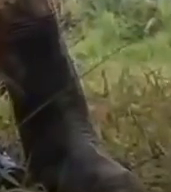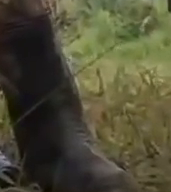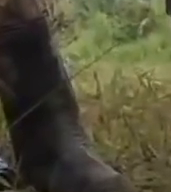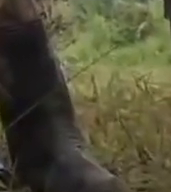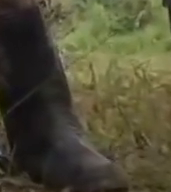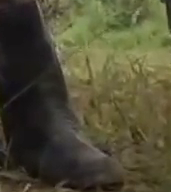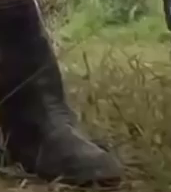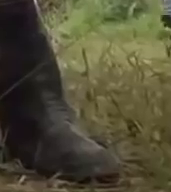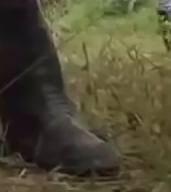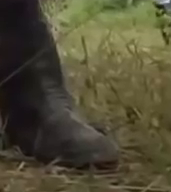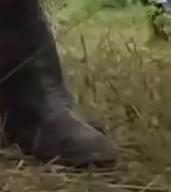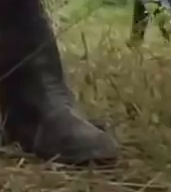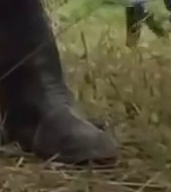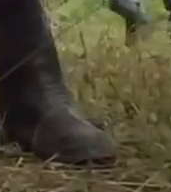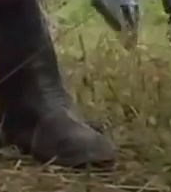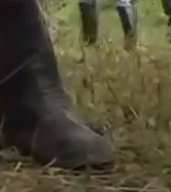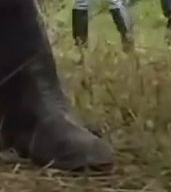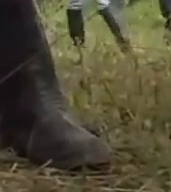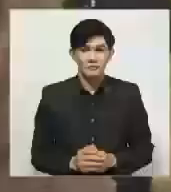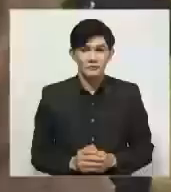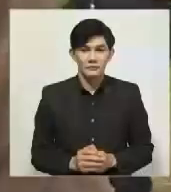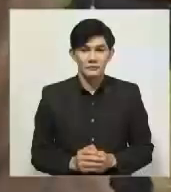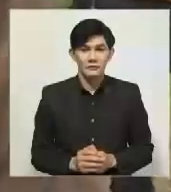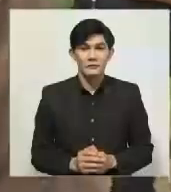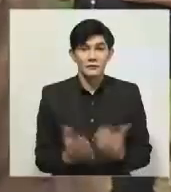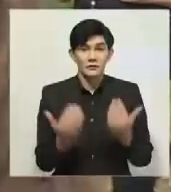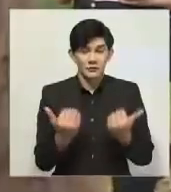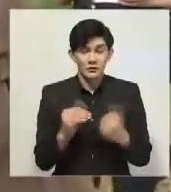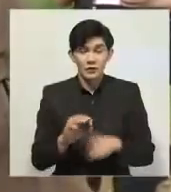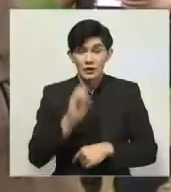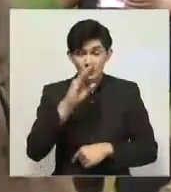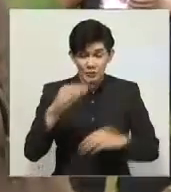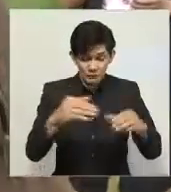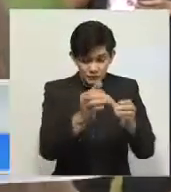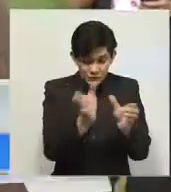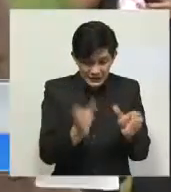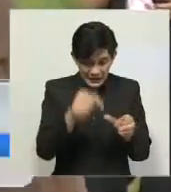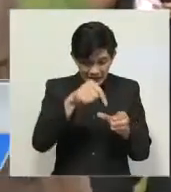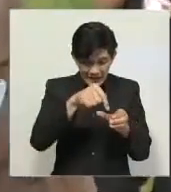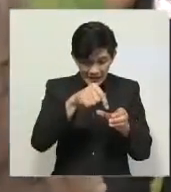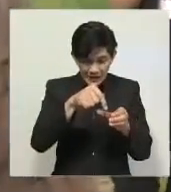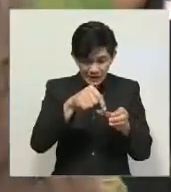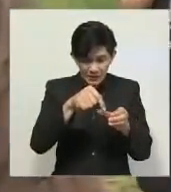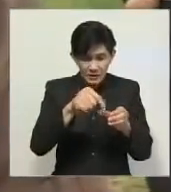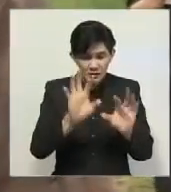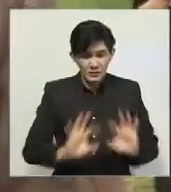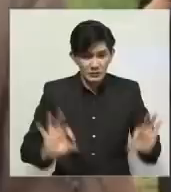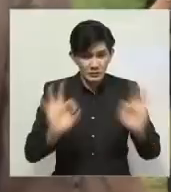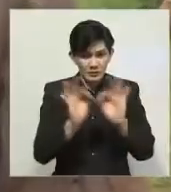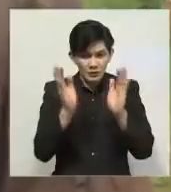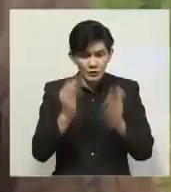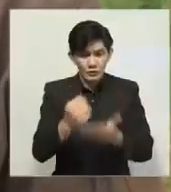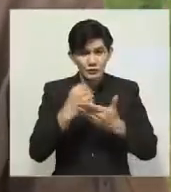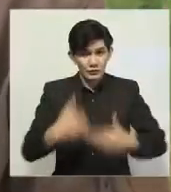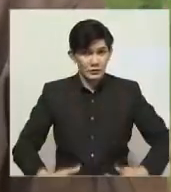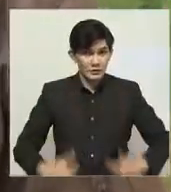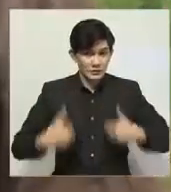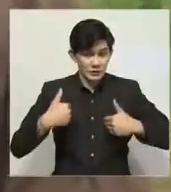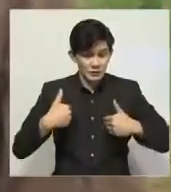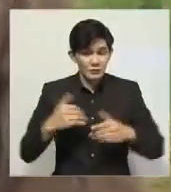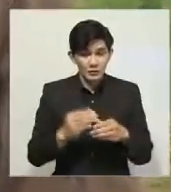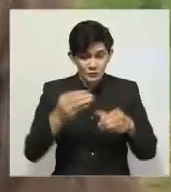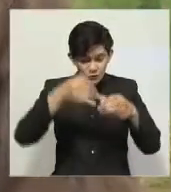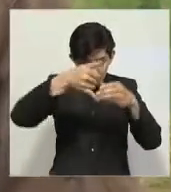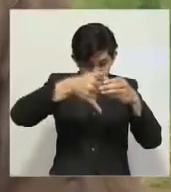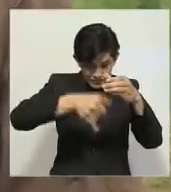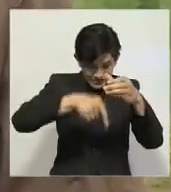จ้าหน้าที่กันค่ะ จะเป็นรายตั้งตรงปากป่องเพื่อที่ทำการหย่อนนักกู้ภัยลงไปด้วยระบบลอกตร